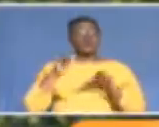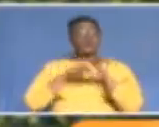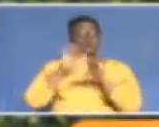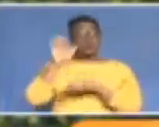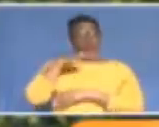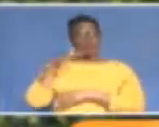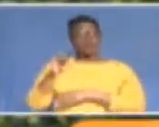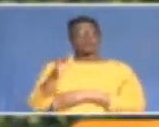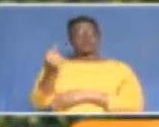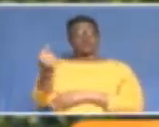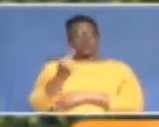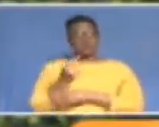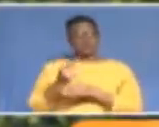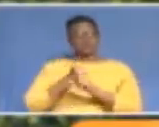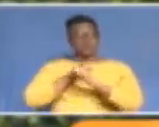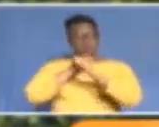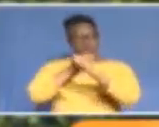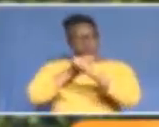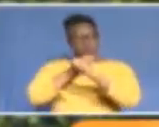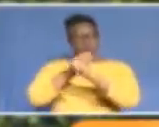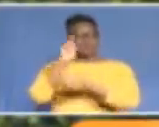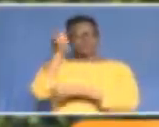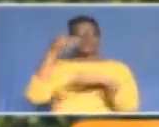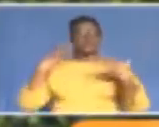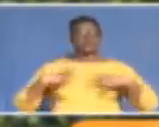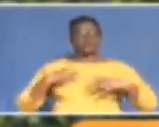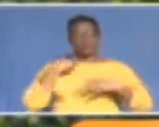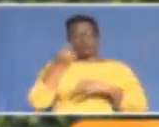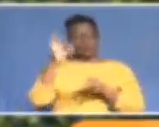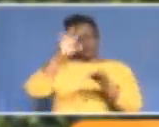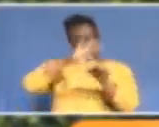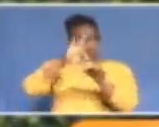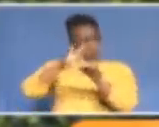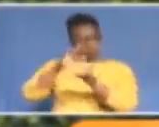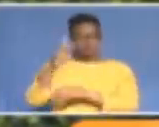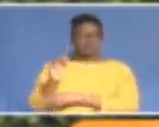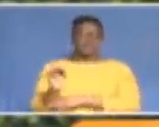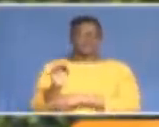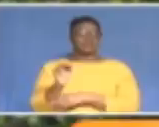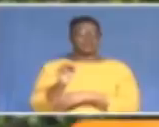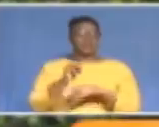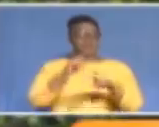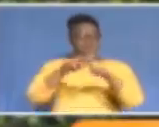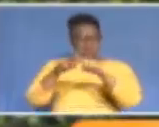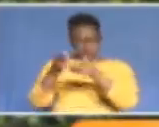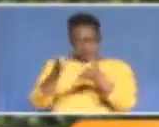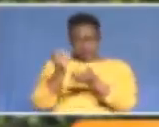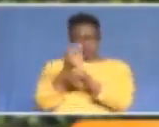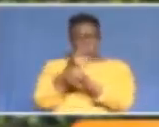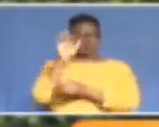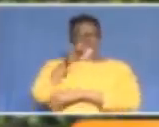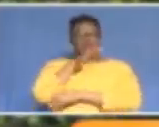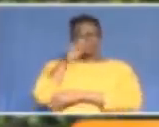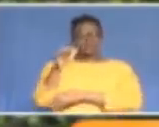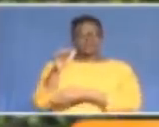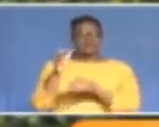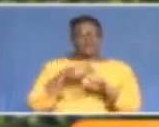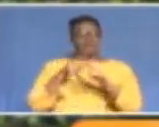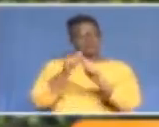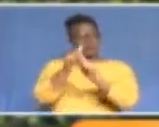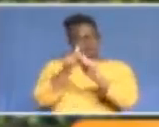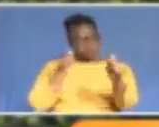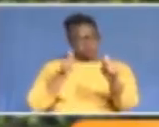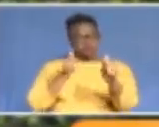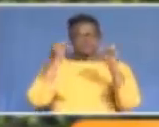out and stand with the Kenyan people who came out to vote for the members of parliament sitting in this in the 12th parliament and refuse the